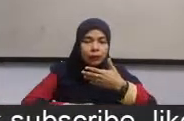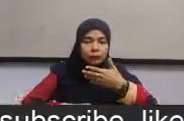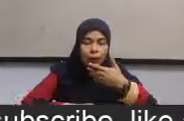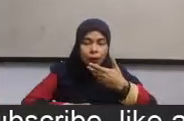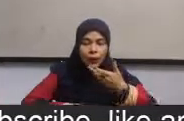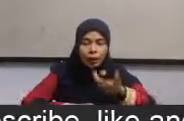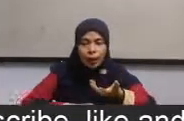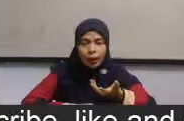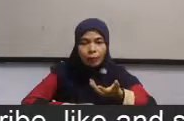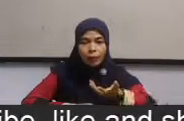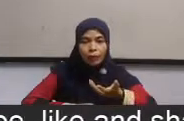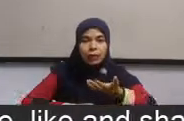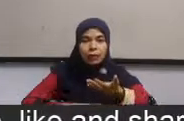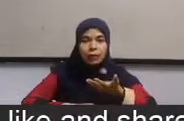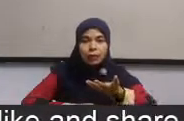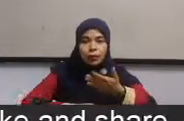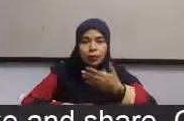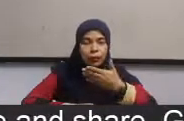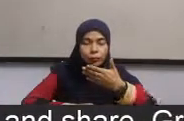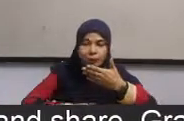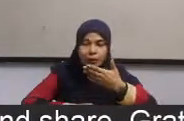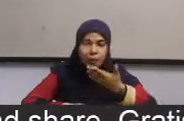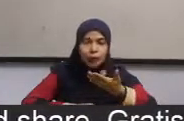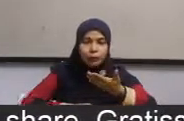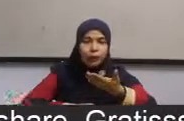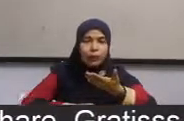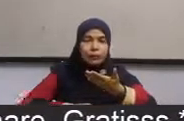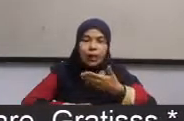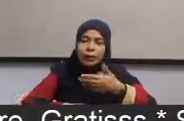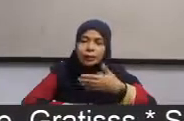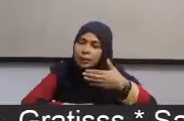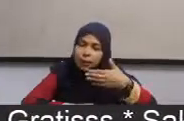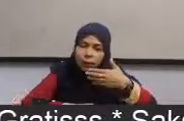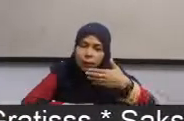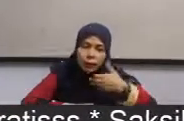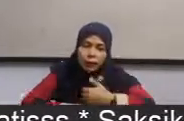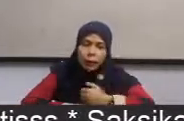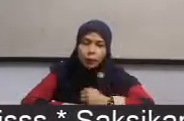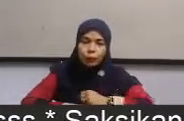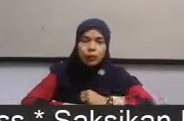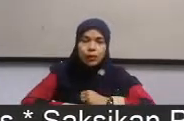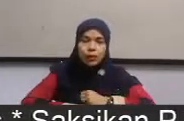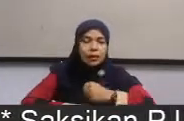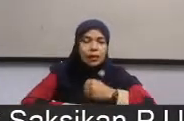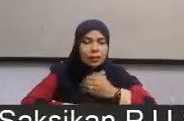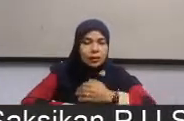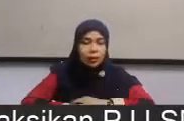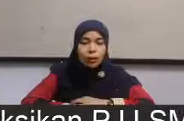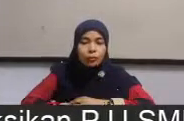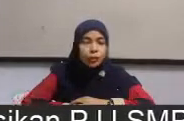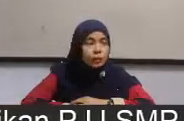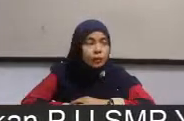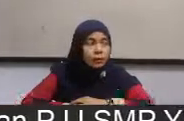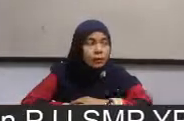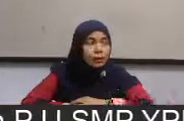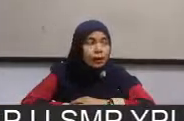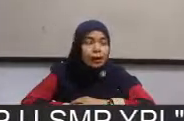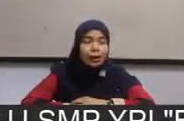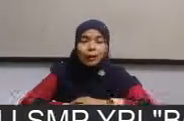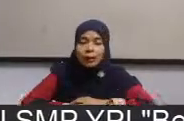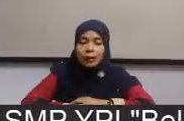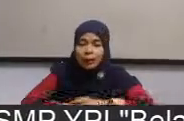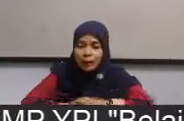melalui handphone gajah atau informasi apapun jangan di-share terlebih dahulu dicari tahu